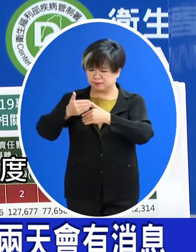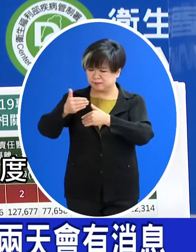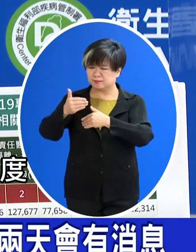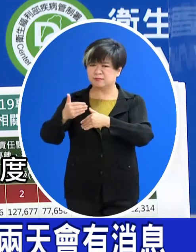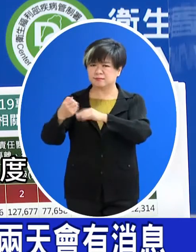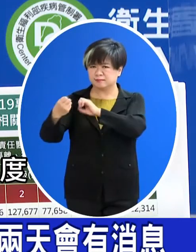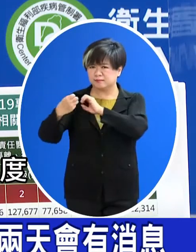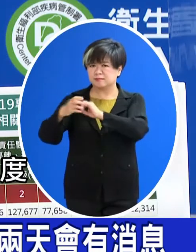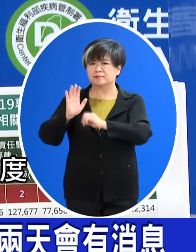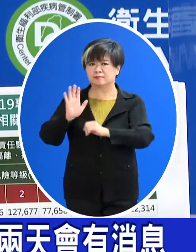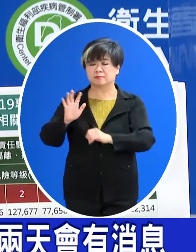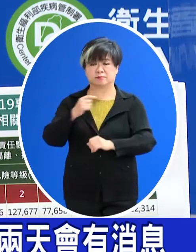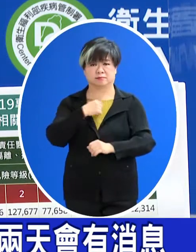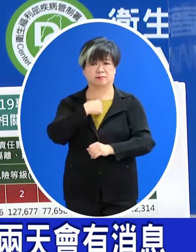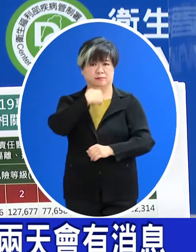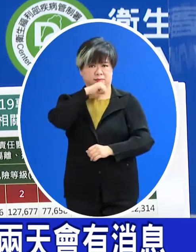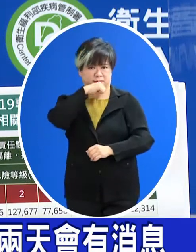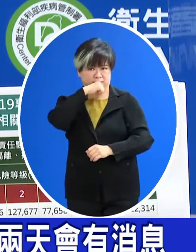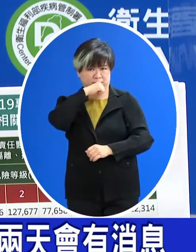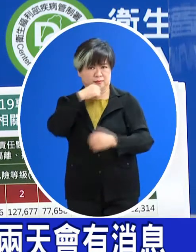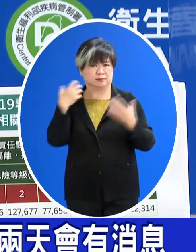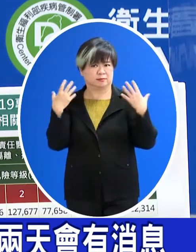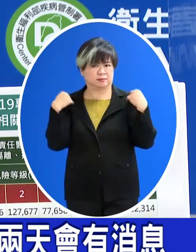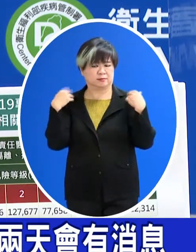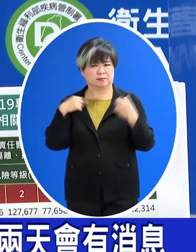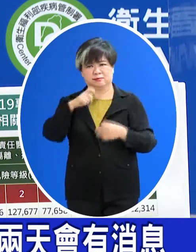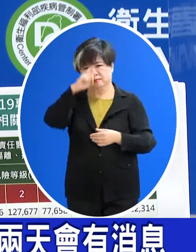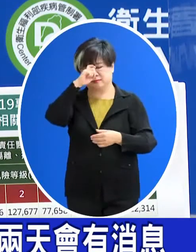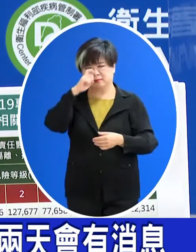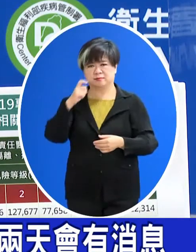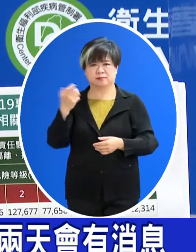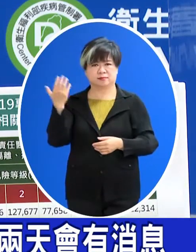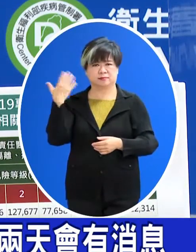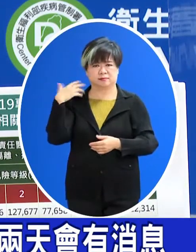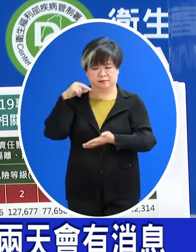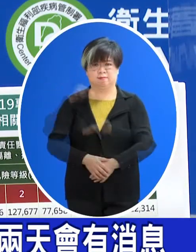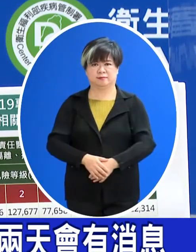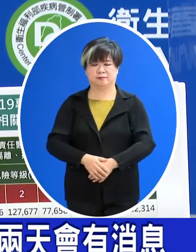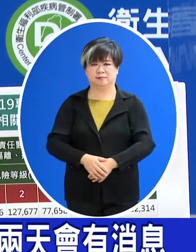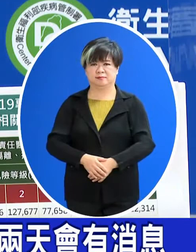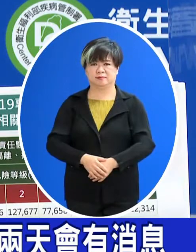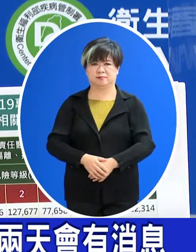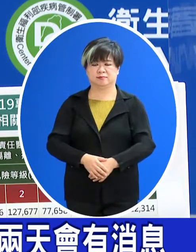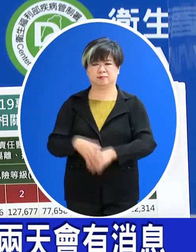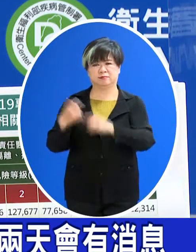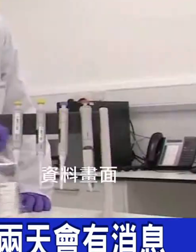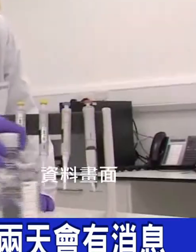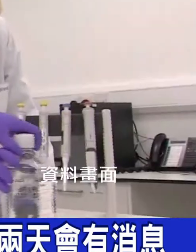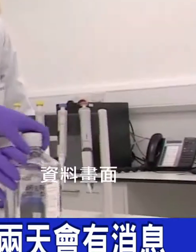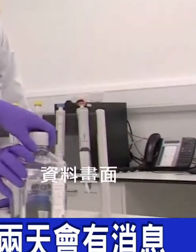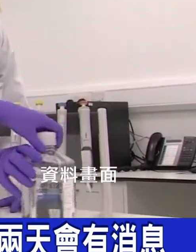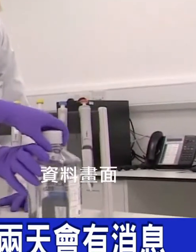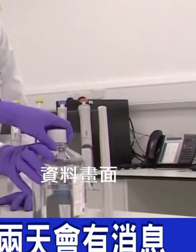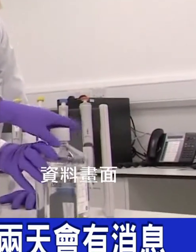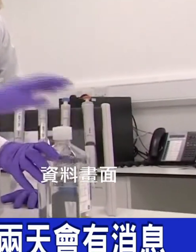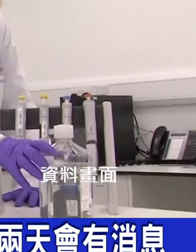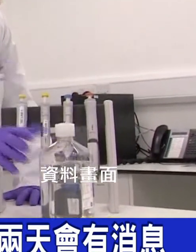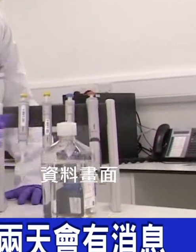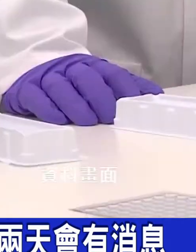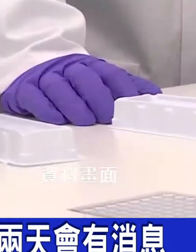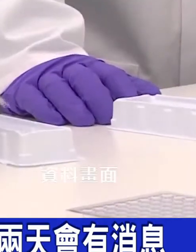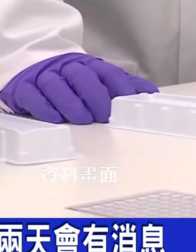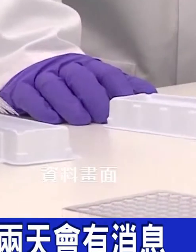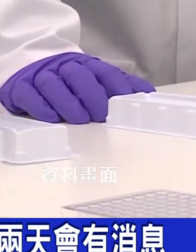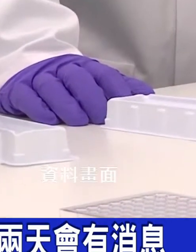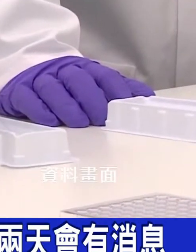我们还是维持我们的态度，我们希望维持把原来的合约能够签署完毕。大概是这两天。 那是不是我方和 BNT